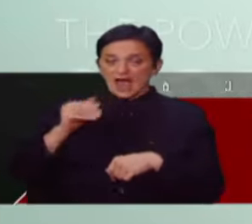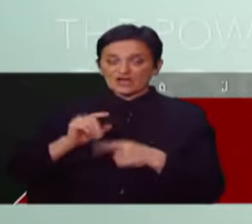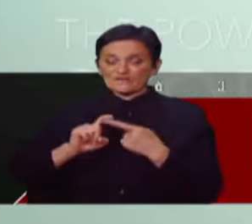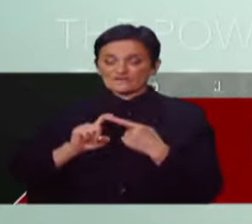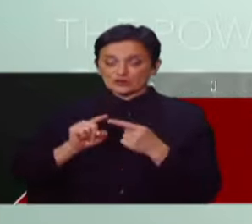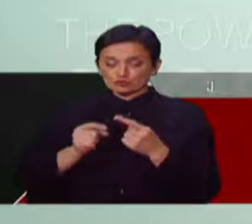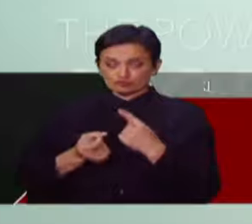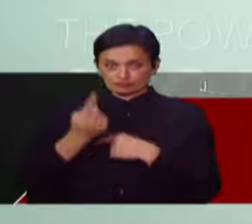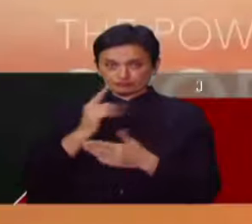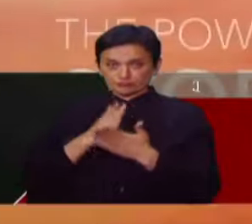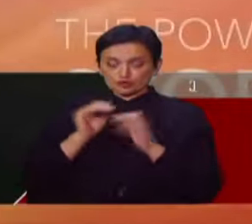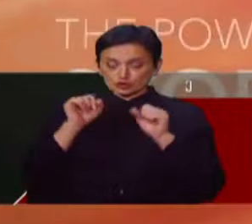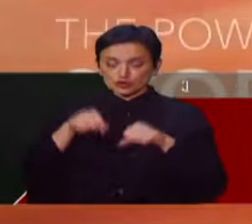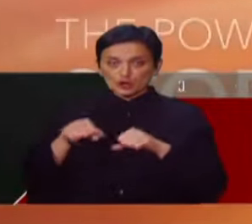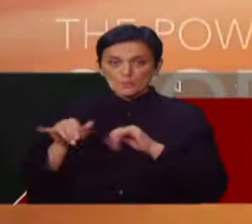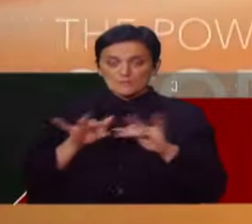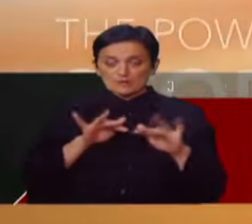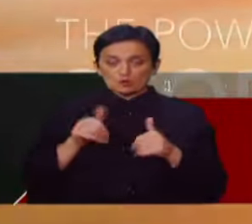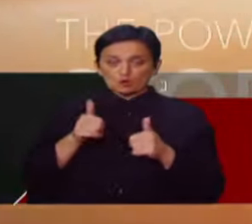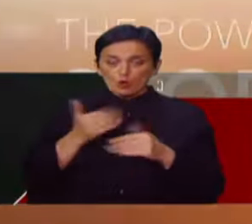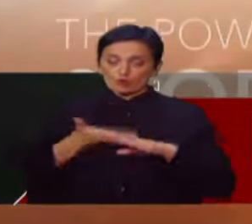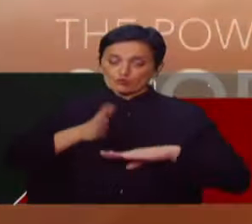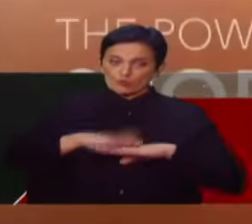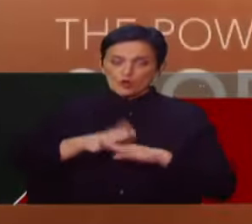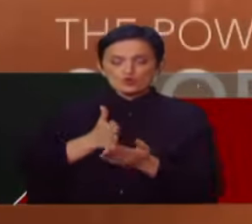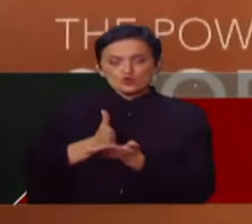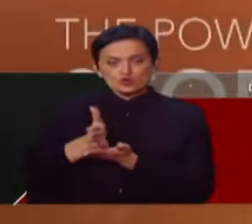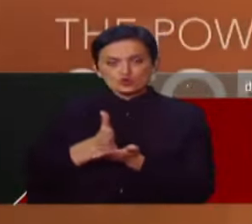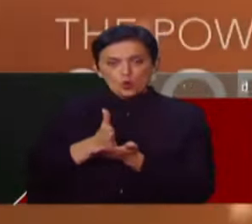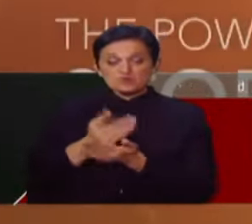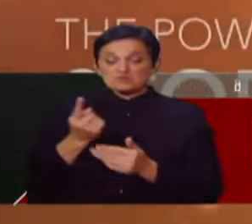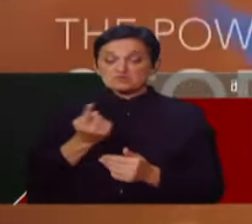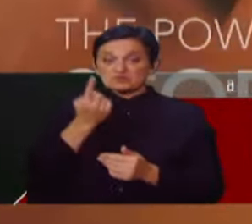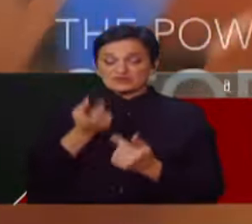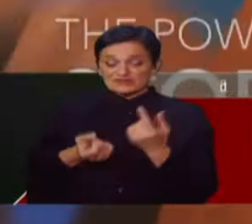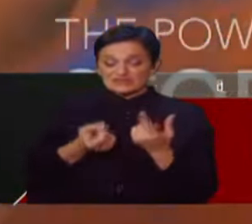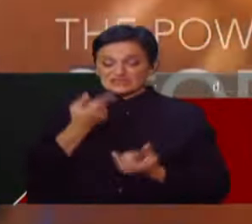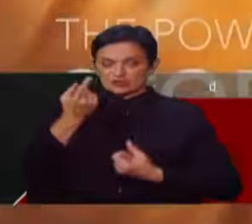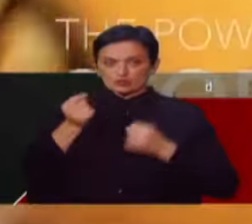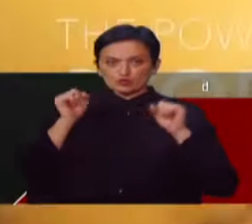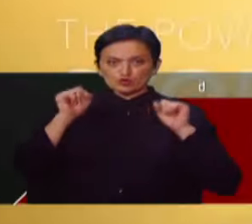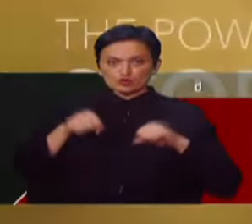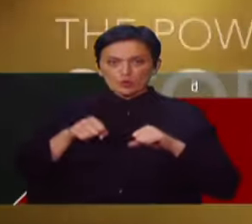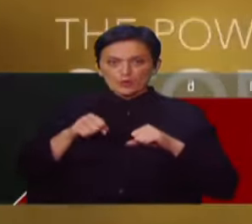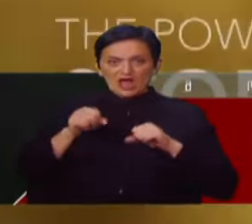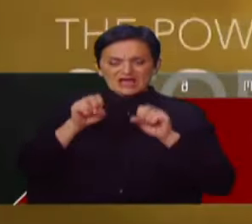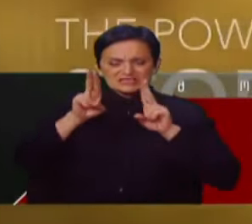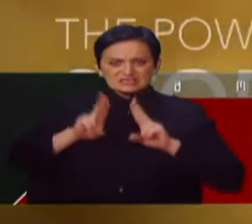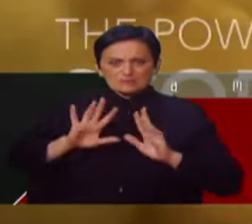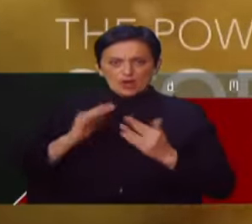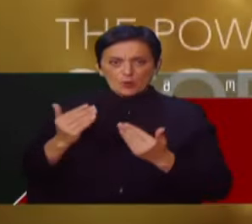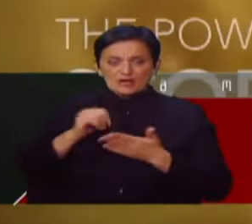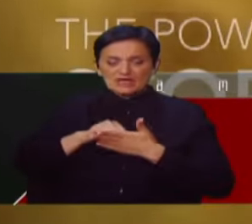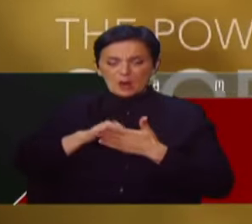ვირუსი იწვევს. ის შესაძლოა მიმდინარეობდეს როგორც მწვავედ, ისე ქრონიკულად. მისი პირველადი სიმპტომები შესაძლოა იყოს არასპეციფიური და ამის